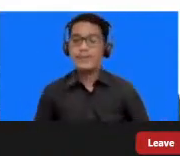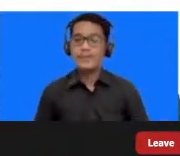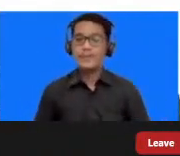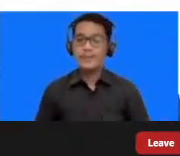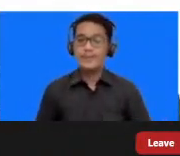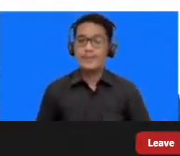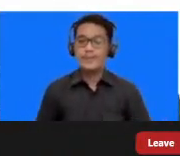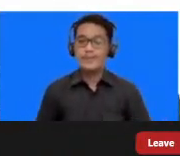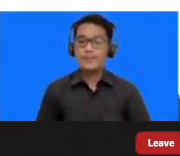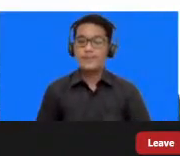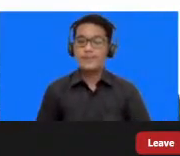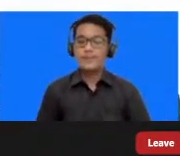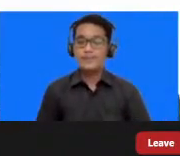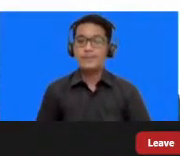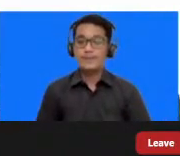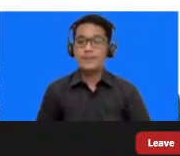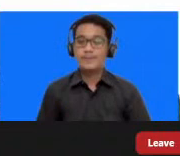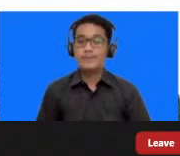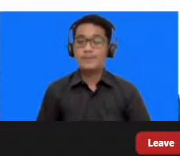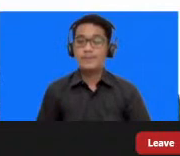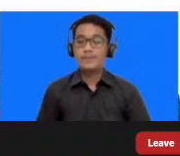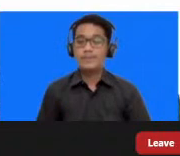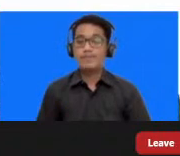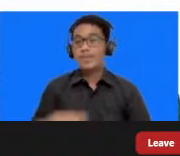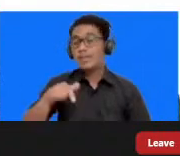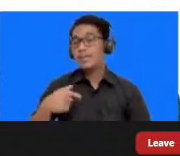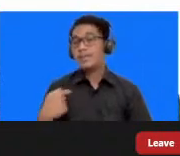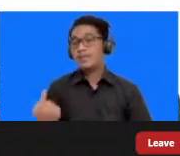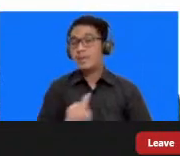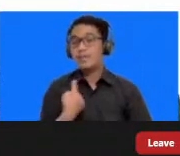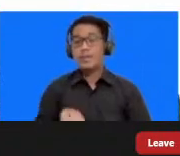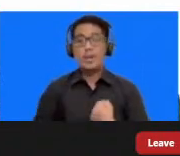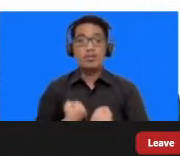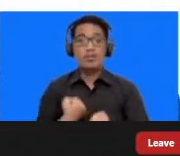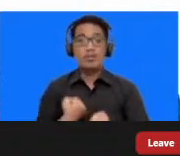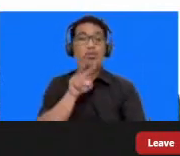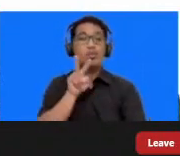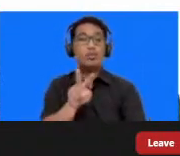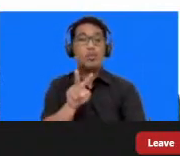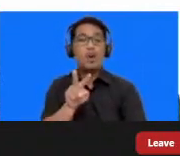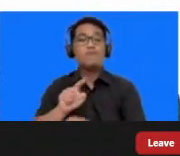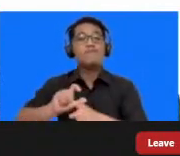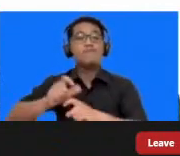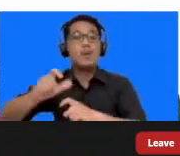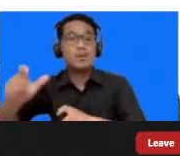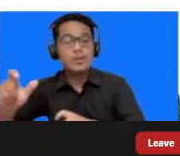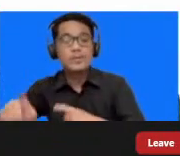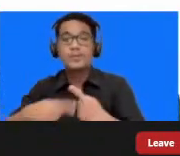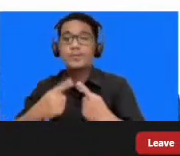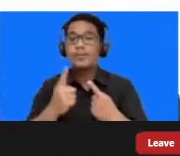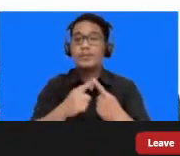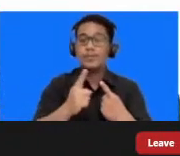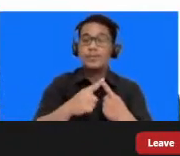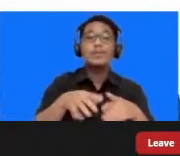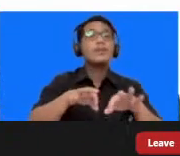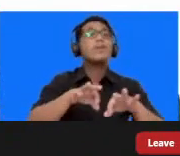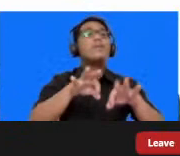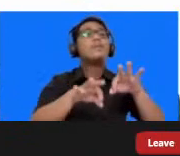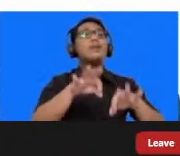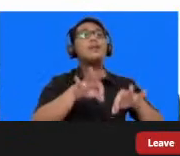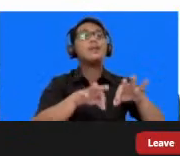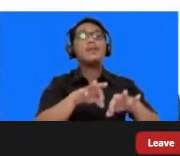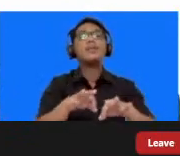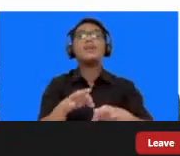kami lakukan, dua pendekatan ini. Yang pertama tadi, Community Based Disaster Management yang kami lakukan melalui Tagana dan sebagainya,